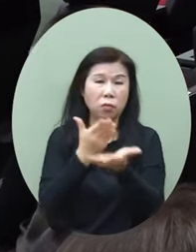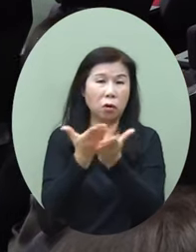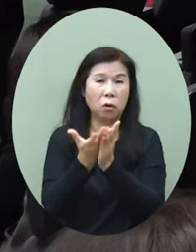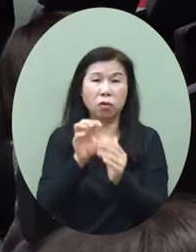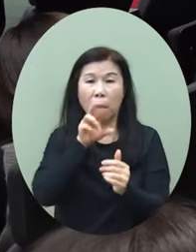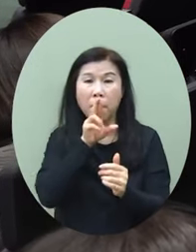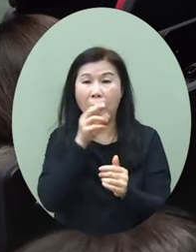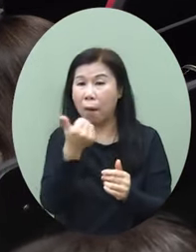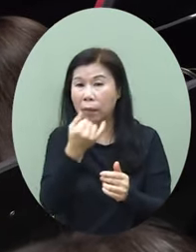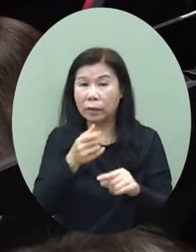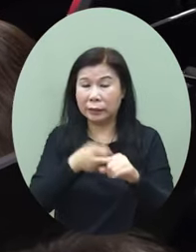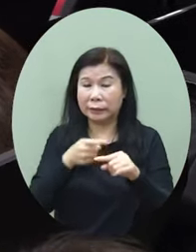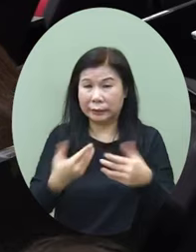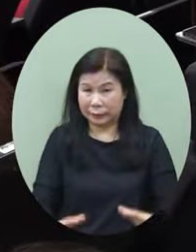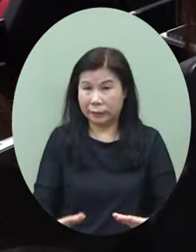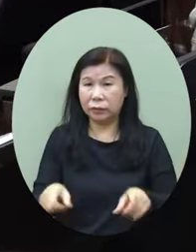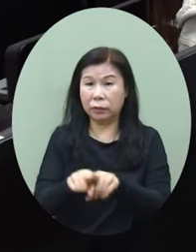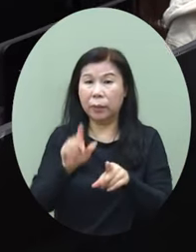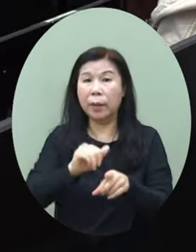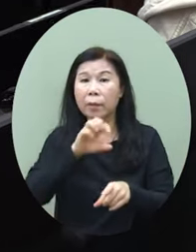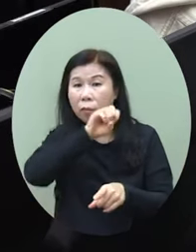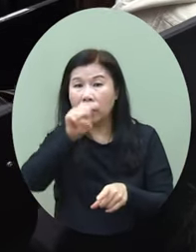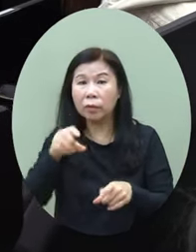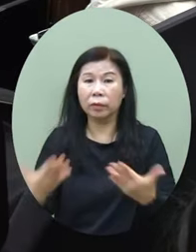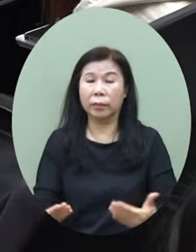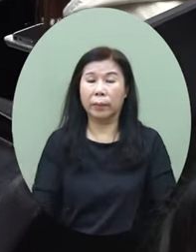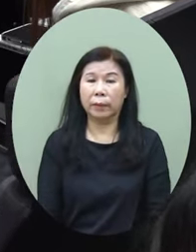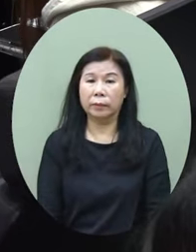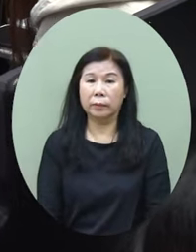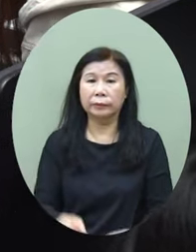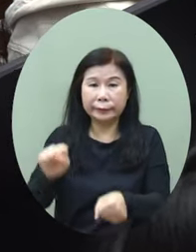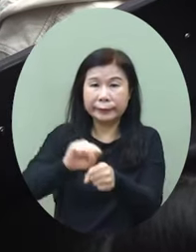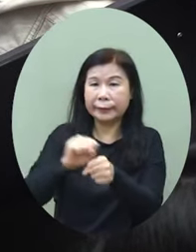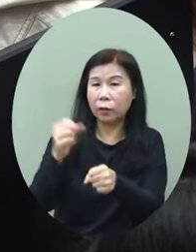或认到的兴奋那些人没有接受兴奋?